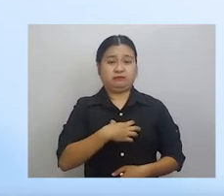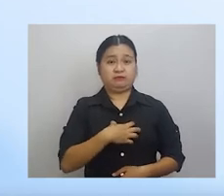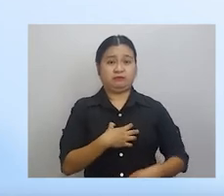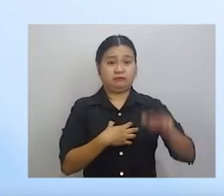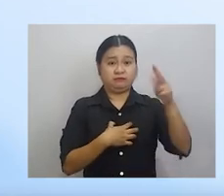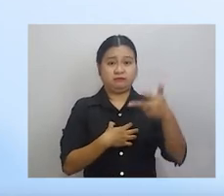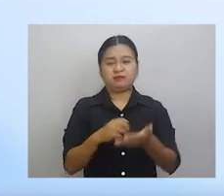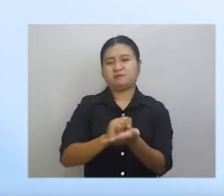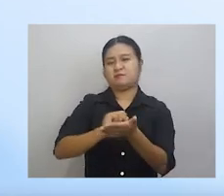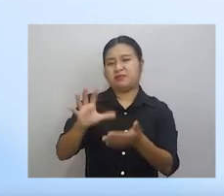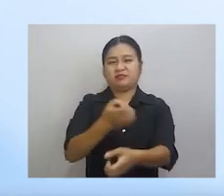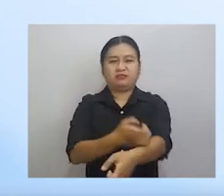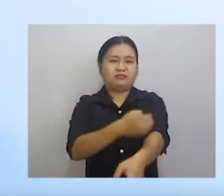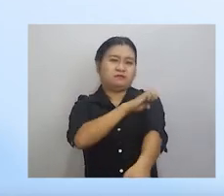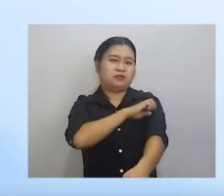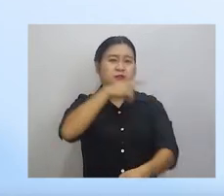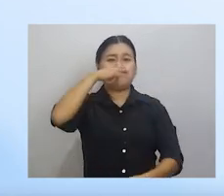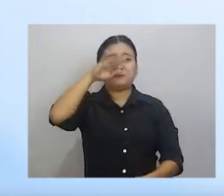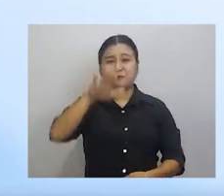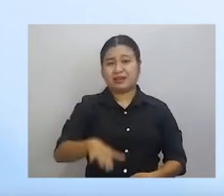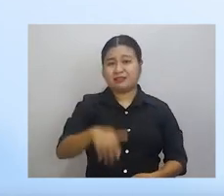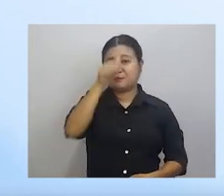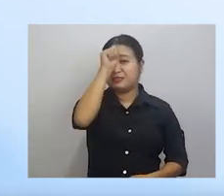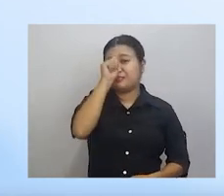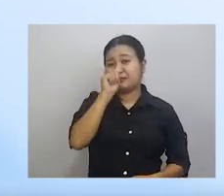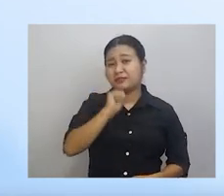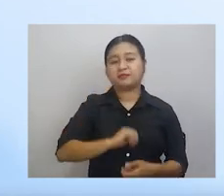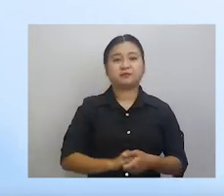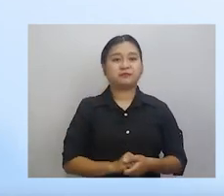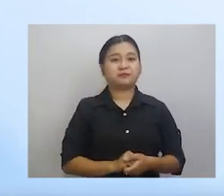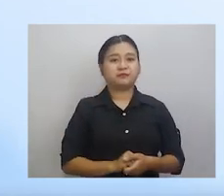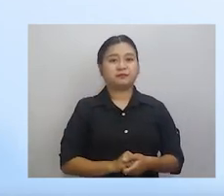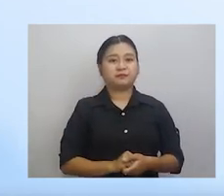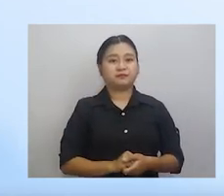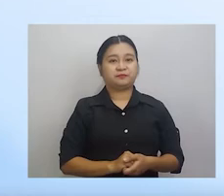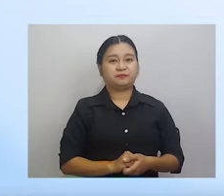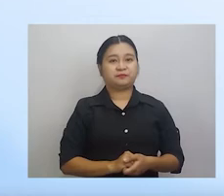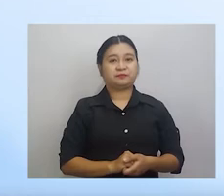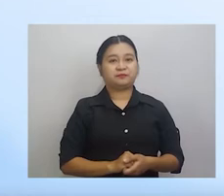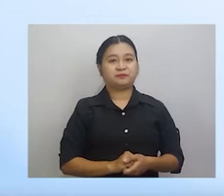Nagsasayang lamang ng pagod ang isang batang matyaga.